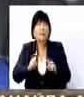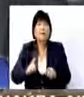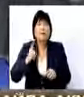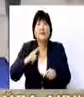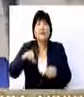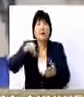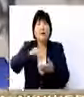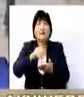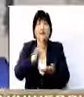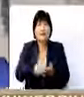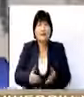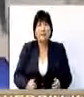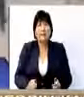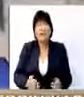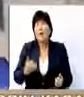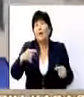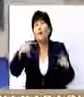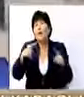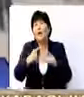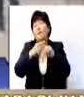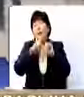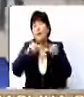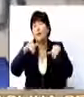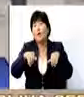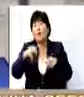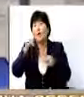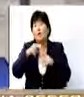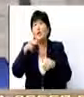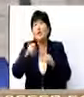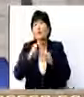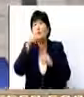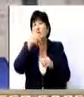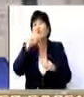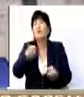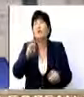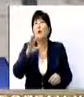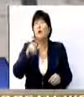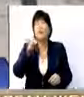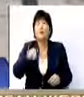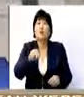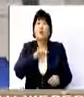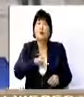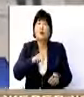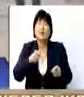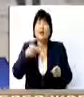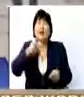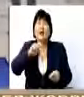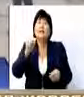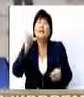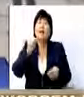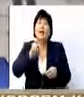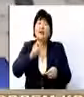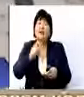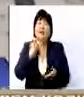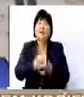кадрлар қатарында. Қызылорда политехникалық колледжін бітіріп, 2013 жылы бітіріп, 2015-і ұсаққа жұмысқа нақты газ электр сұрашы болып